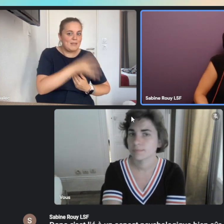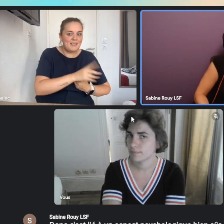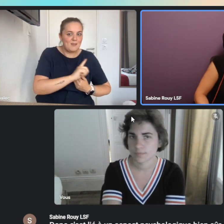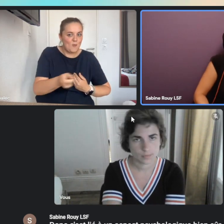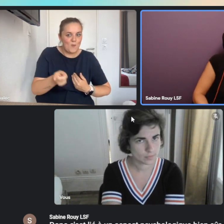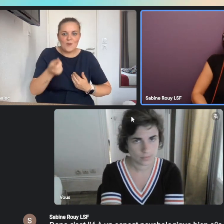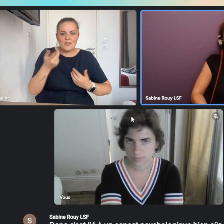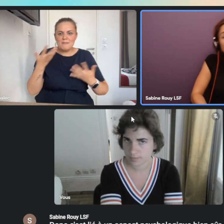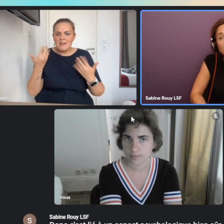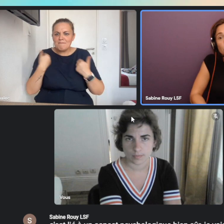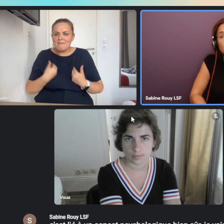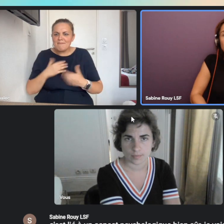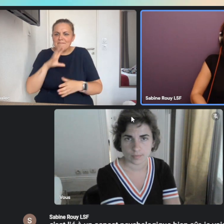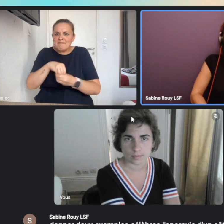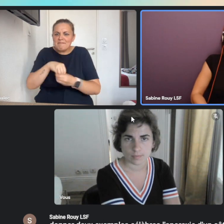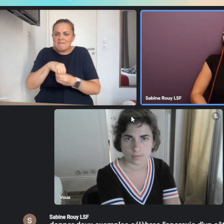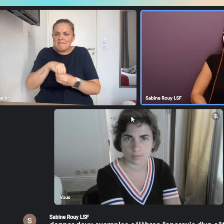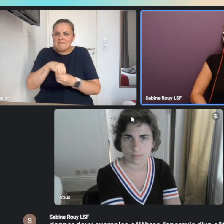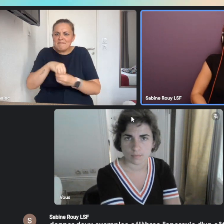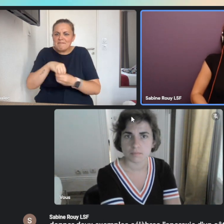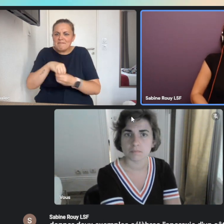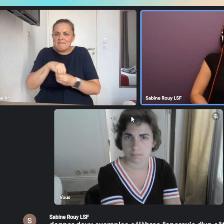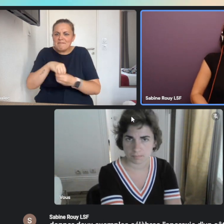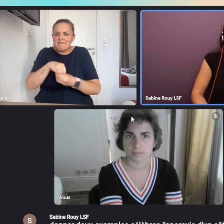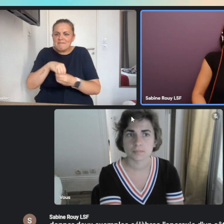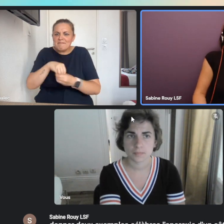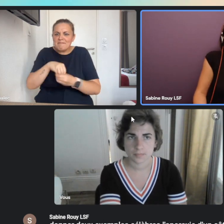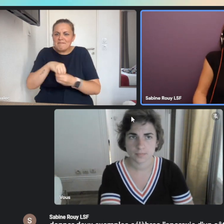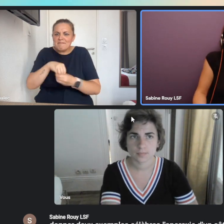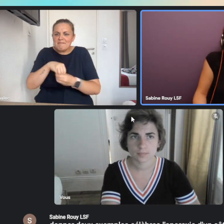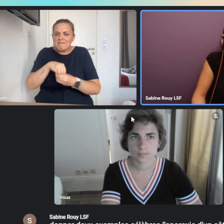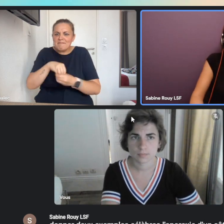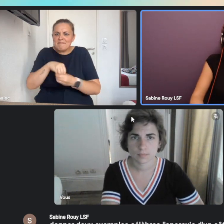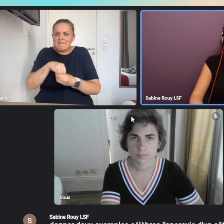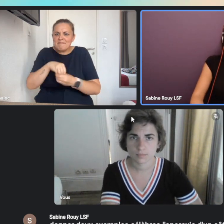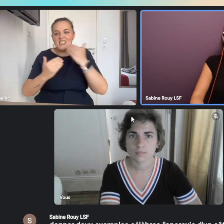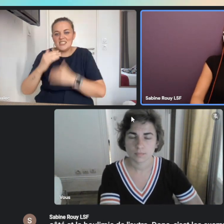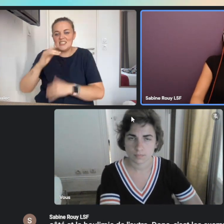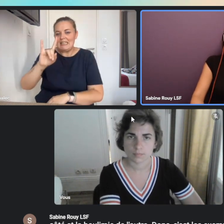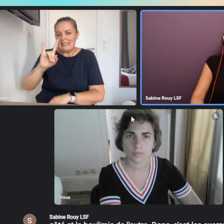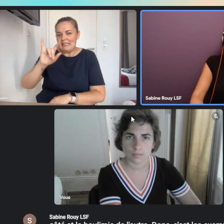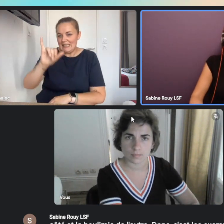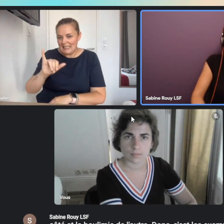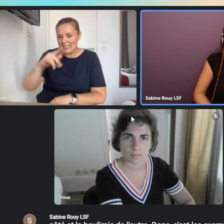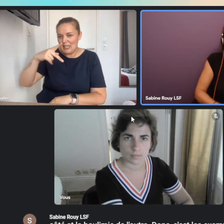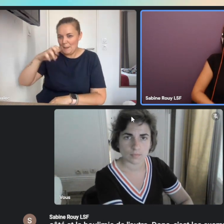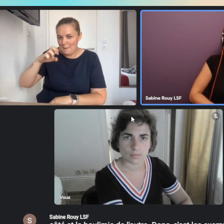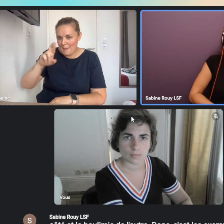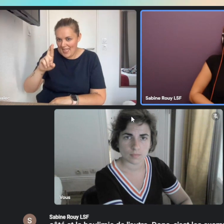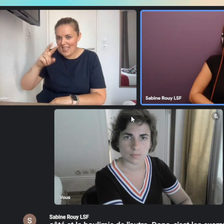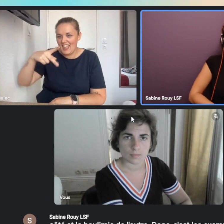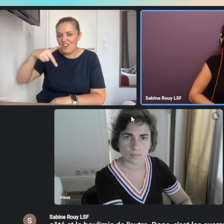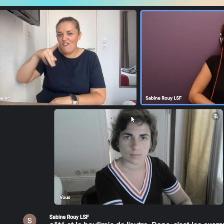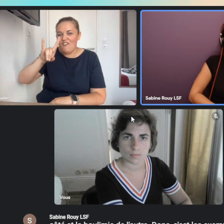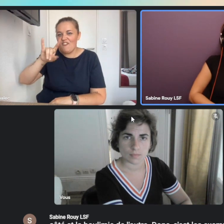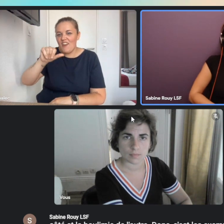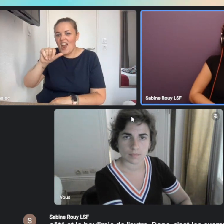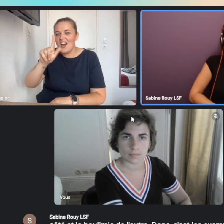dans l'anorexie ni dans la boulimie. Mais alors, dans quelle catégorie je pouvais bien rentrer? Ça s'appelle